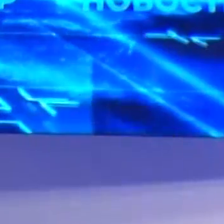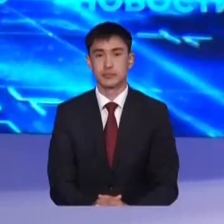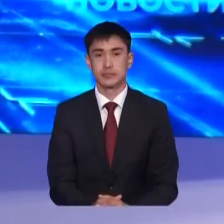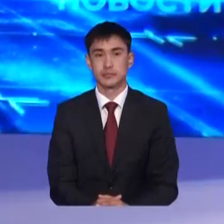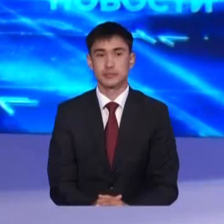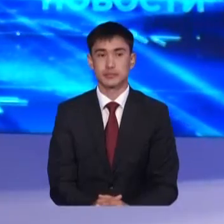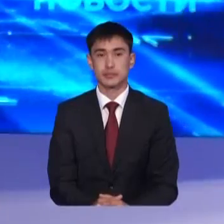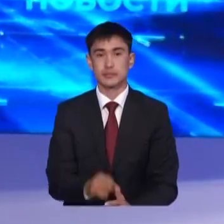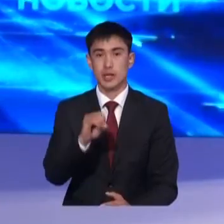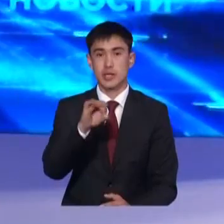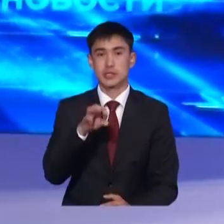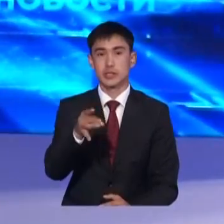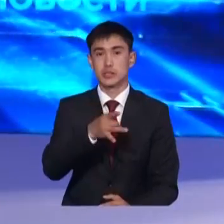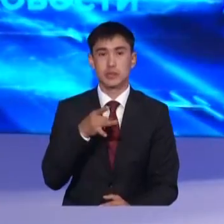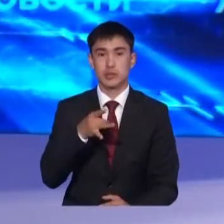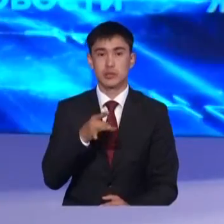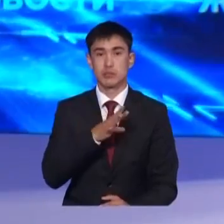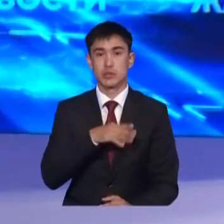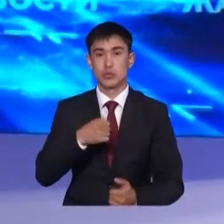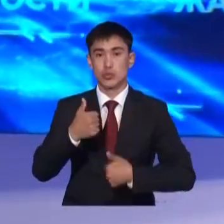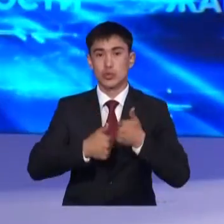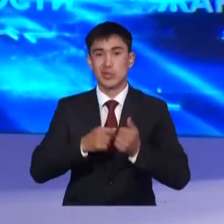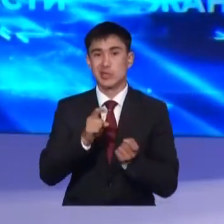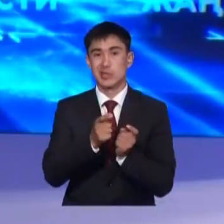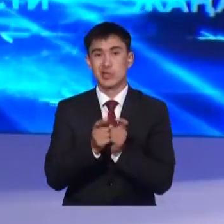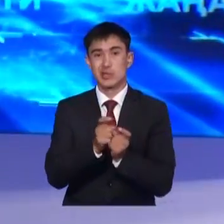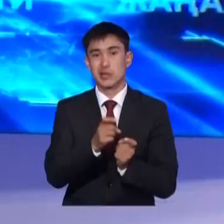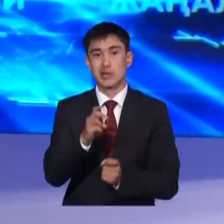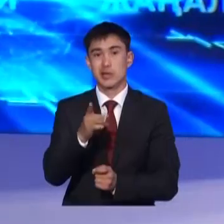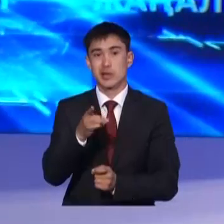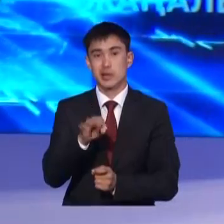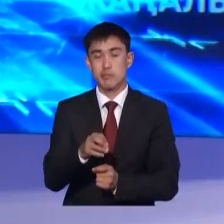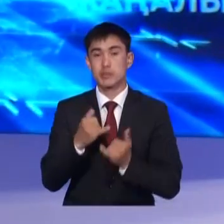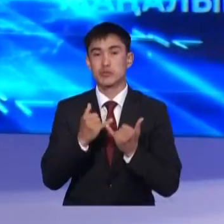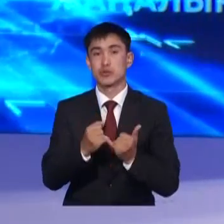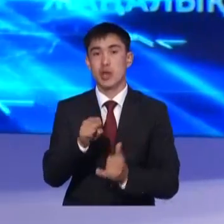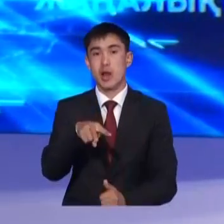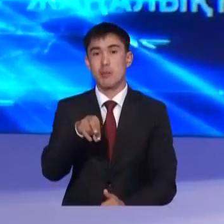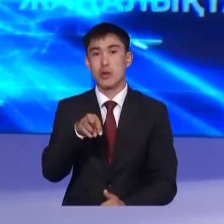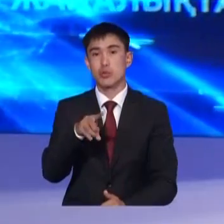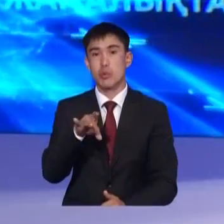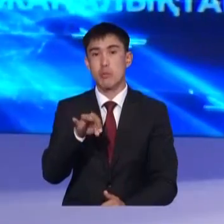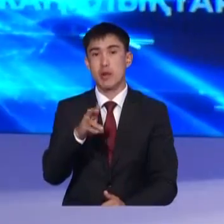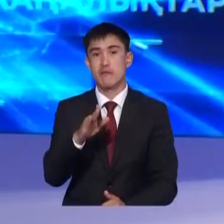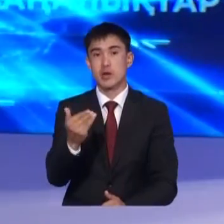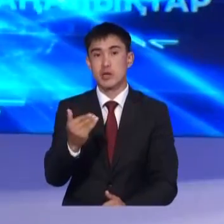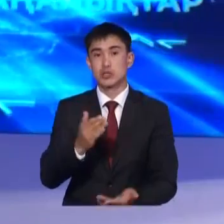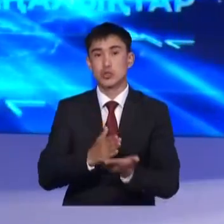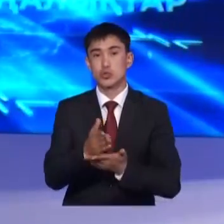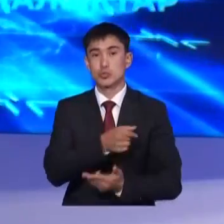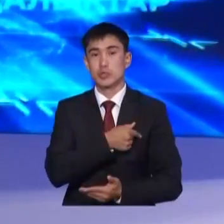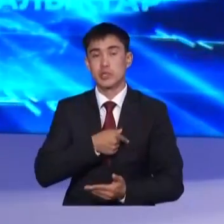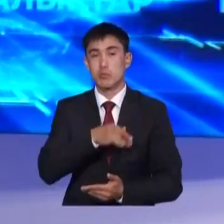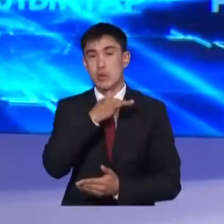органами в инском ране состоялся турнир по греко-римской борьбе посвящённый алимханулы